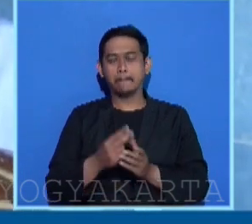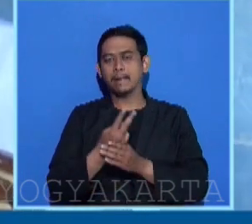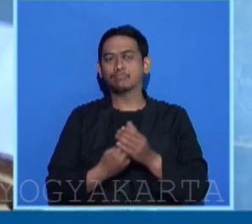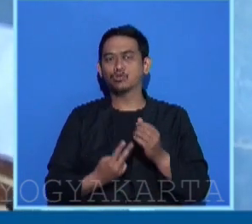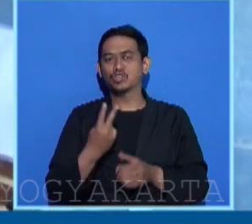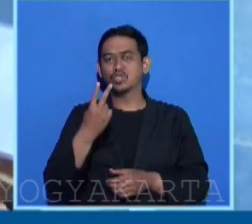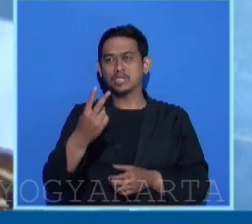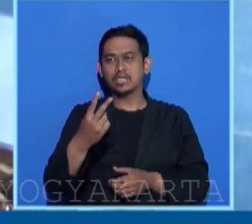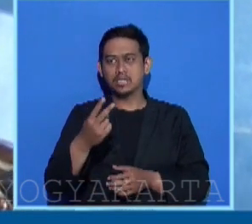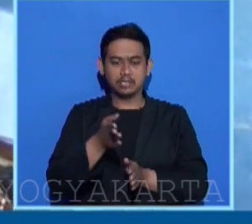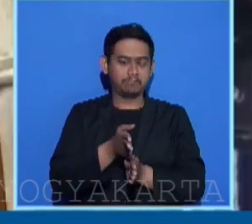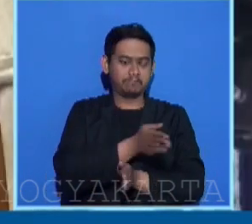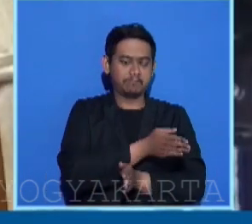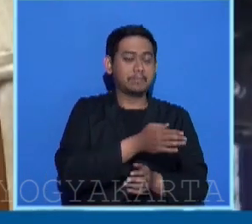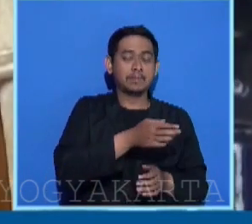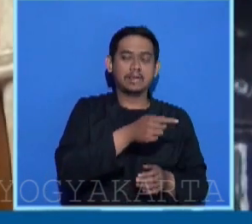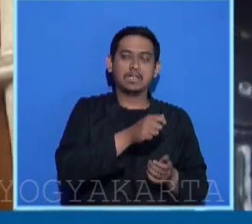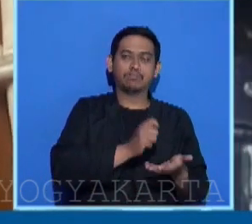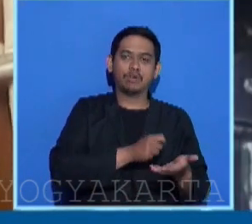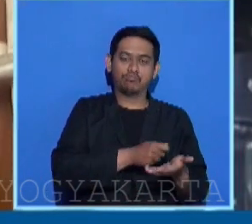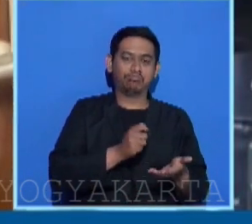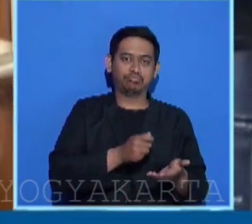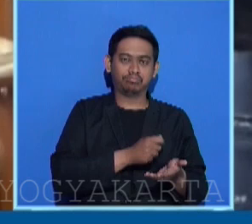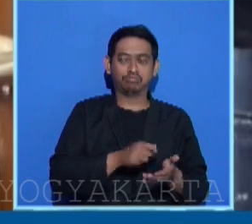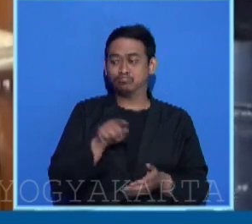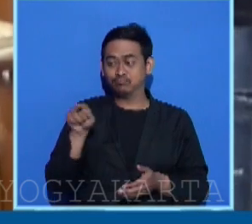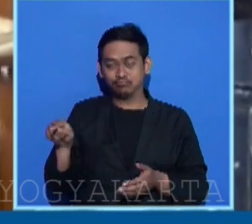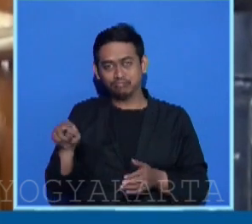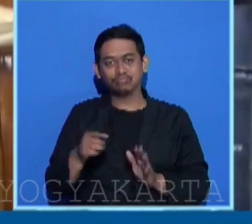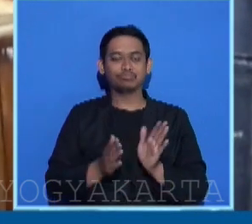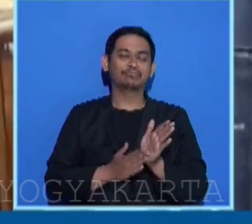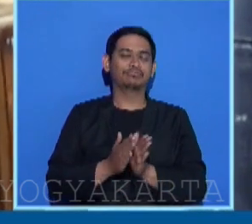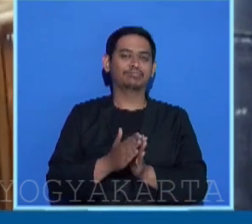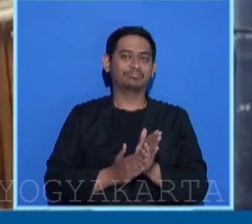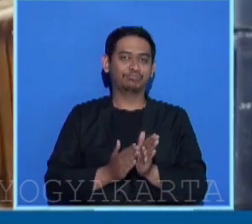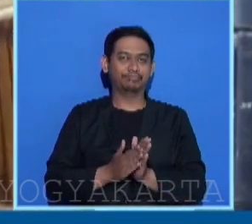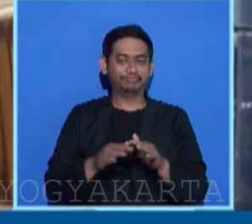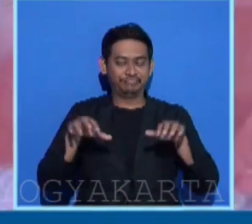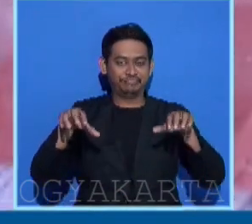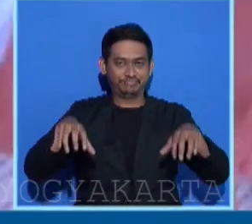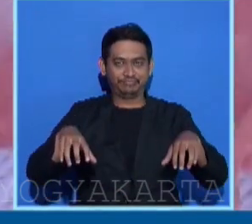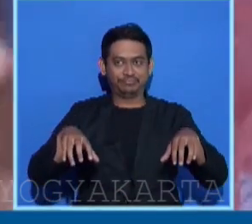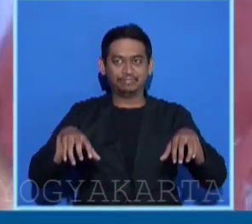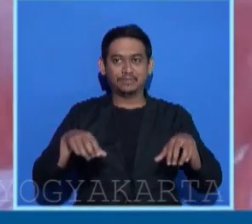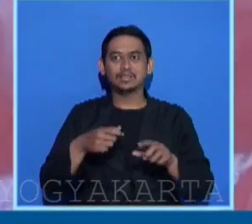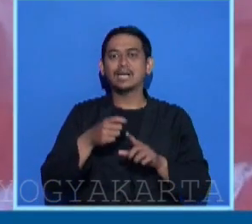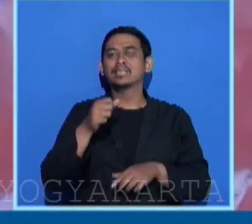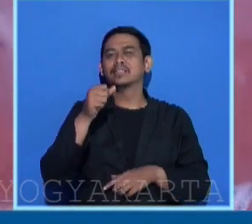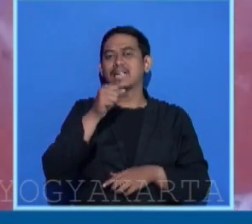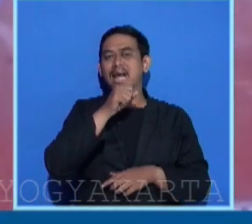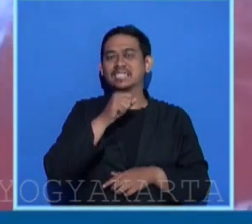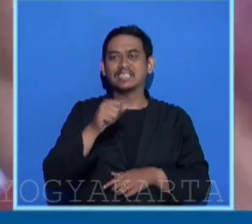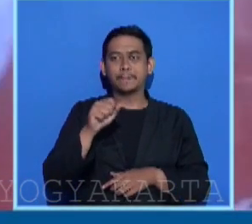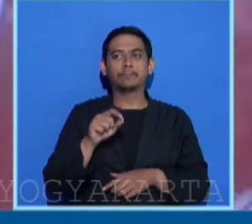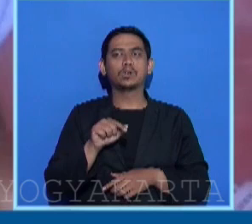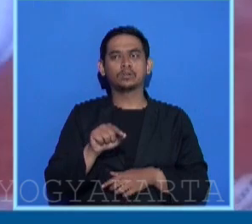ngungalaken gamelan, sanesipun ngungalaken rebana. Syair utawi lirik lagu ing seni terbangan menika ngandut puji